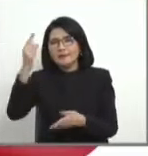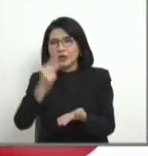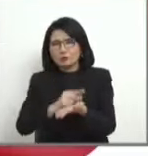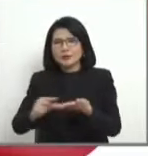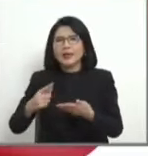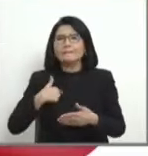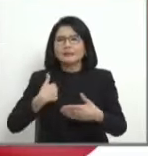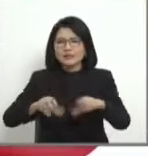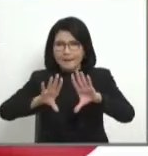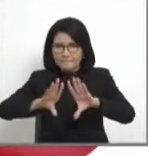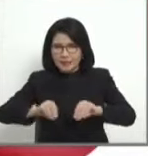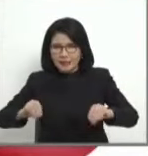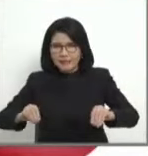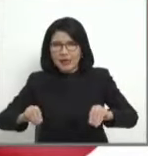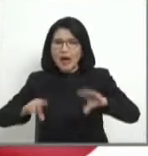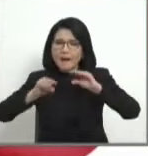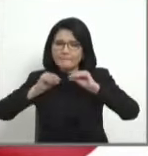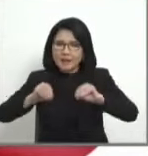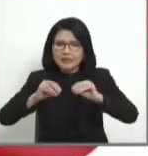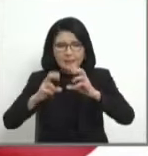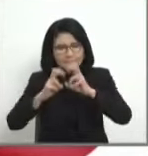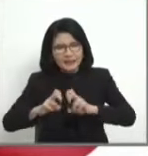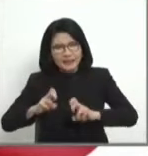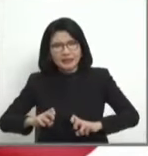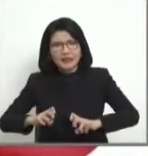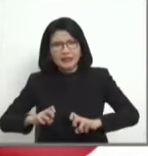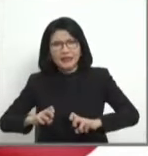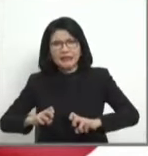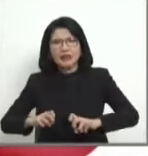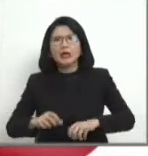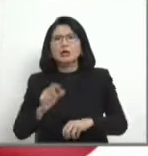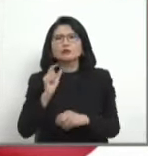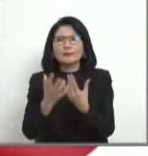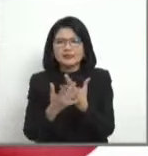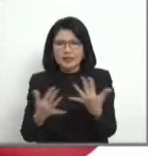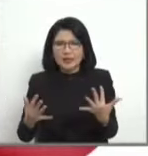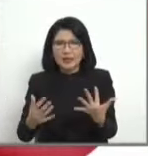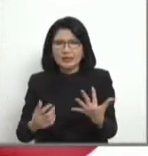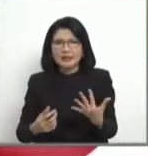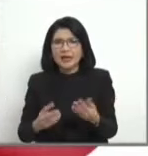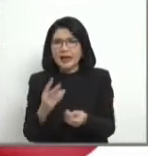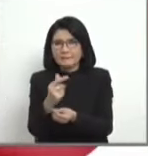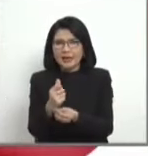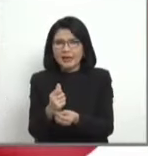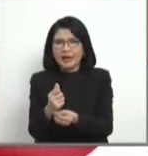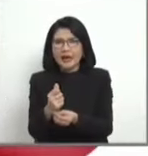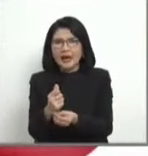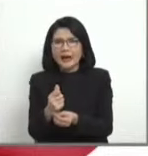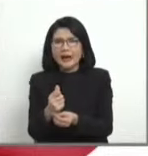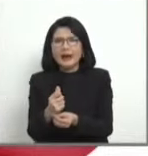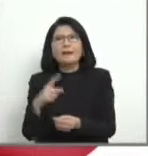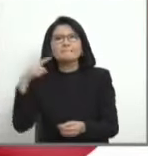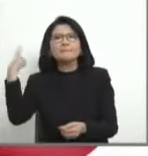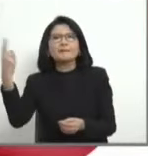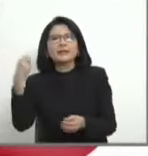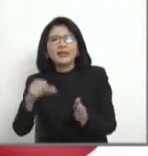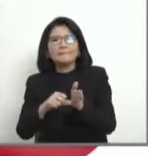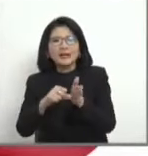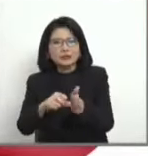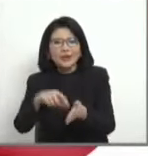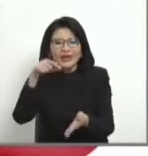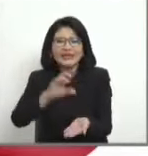pada pendidikannya, pengajarannya, penelitiannya, pengabdian masyarakat. Biayanya negara yang masuk. Ini sebagai